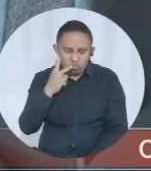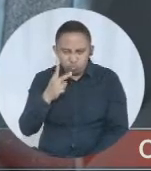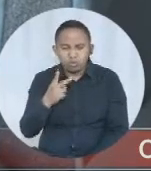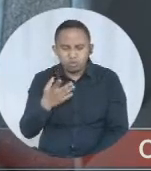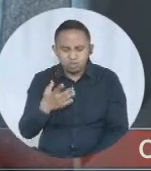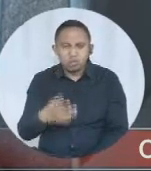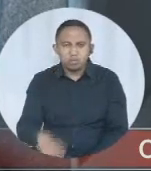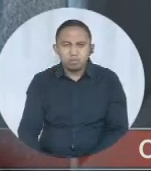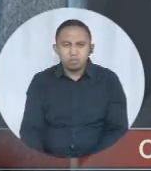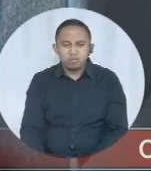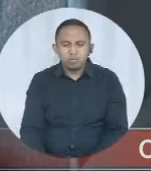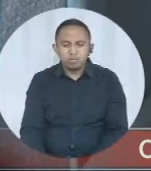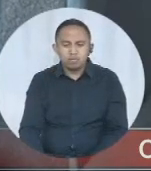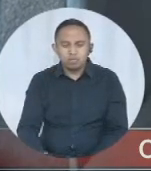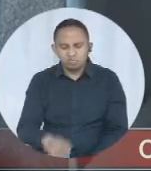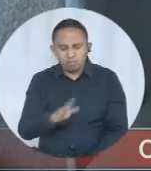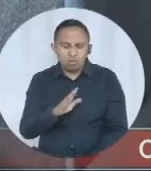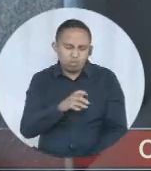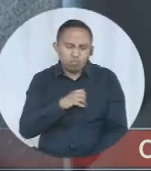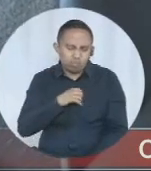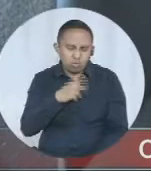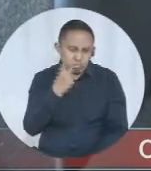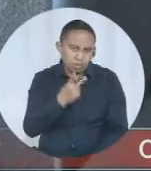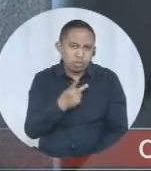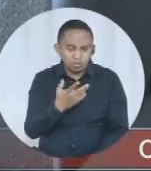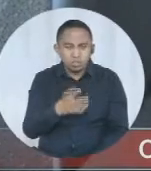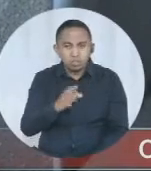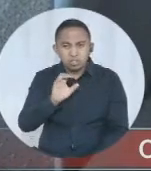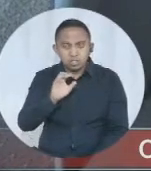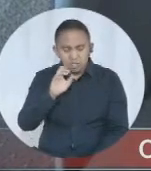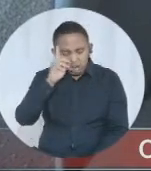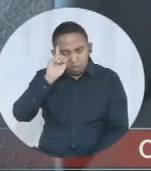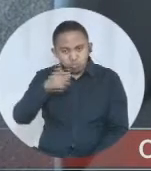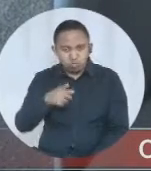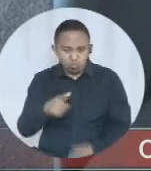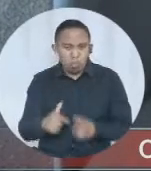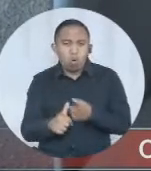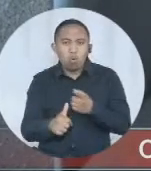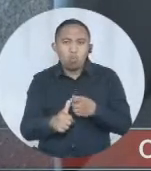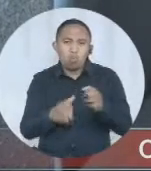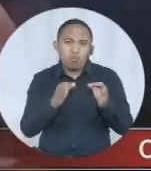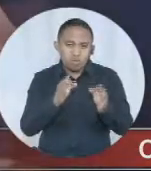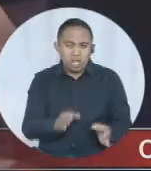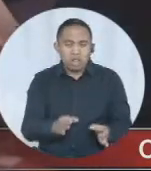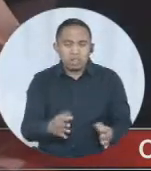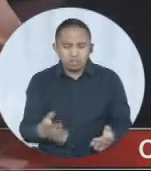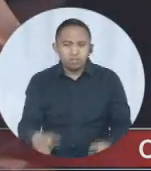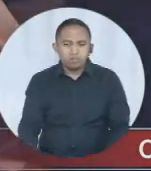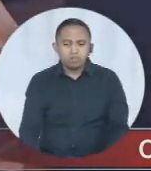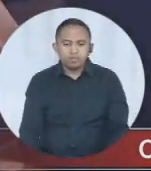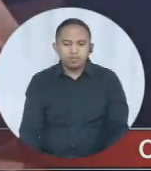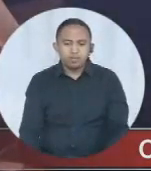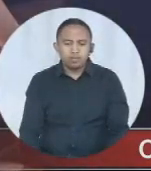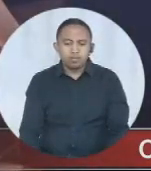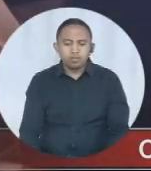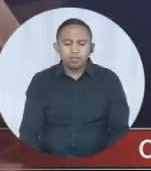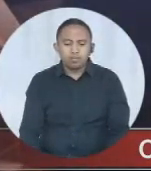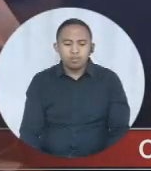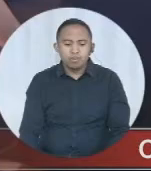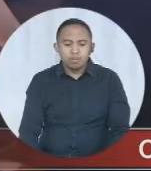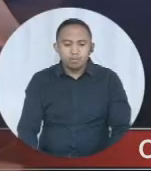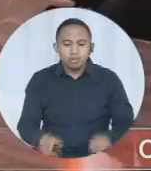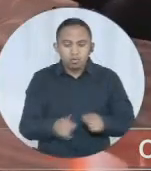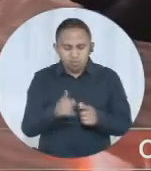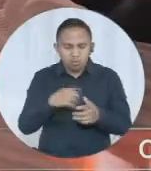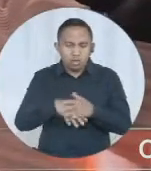mbola hojerevany eo iarahnay mijery a satria rapitso ny fanomboana ofisialy any afaradofay. Hifanindran-dalana indrindra amin'ny fankalazana ny